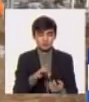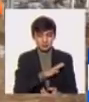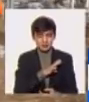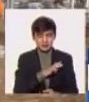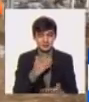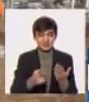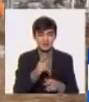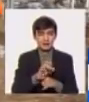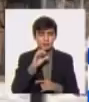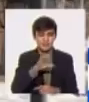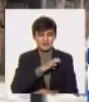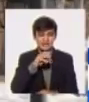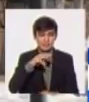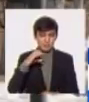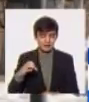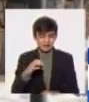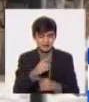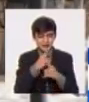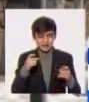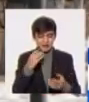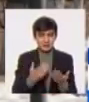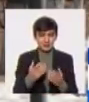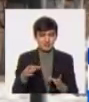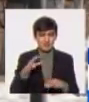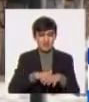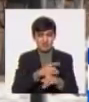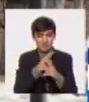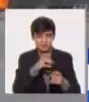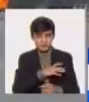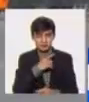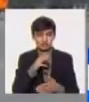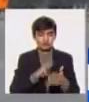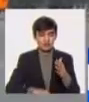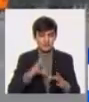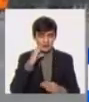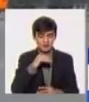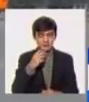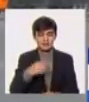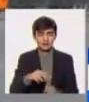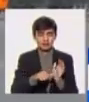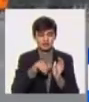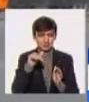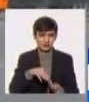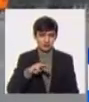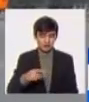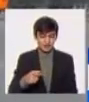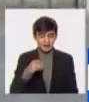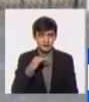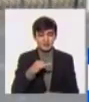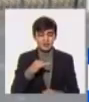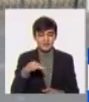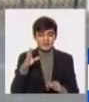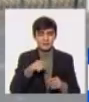были отправлены сообщением или размещены публично. Административные штрафы в размере 26 тысяч тенге грозят